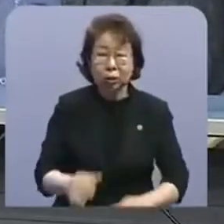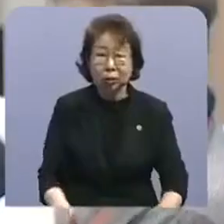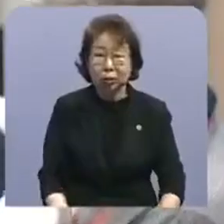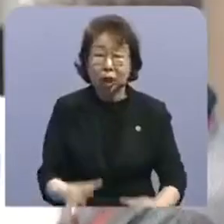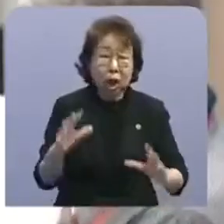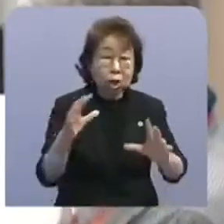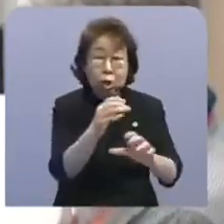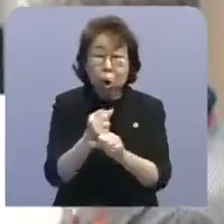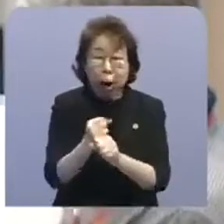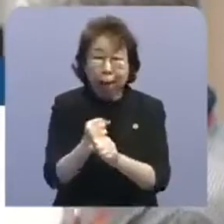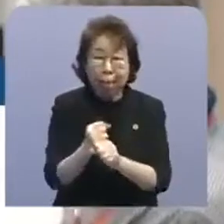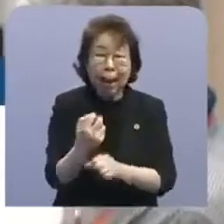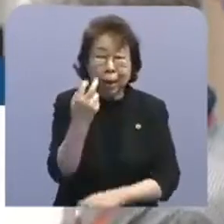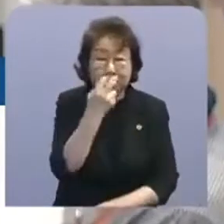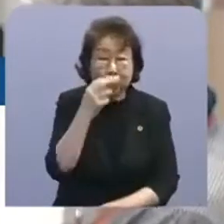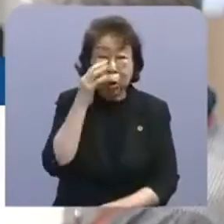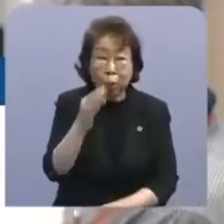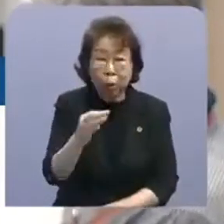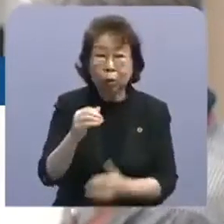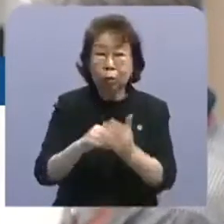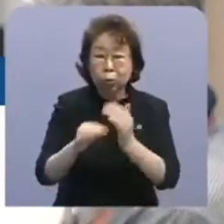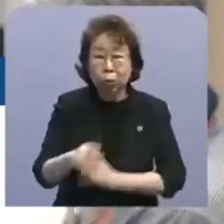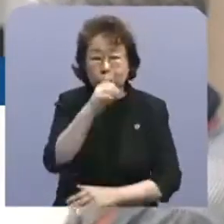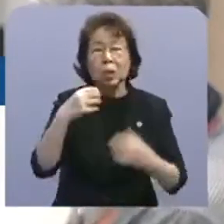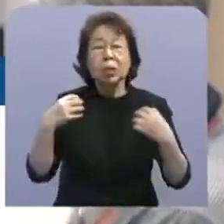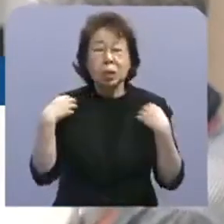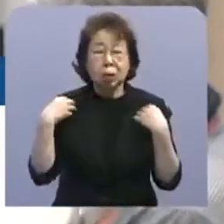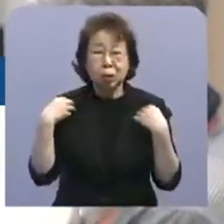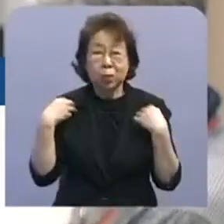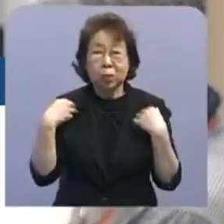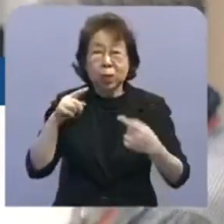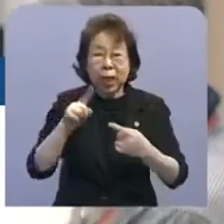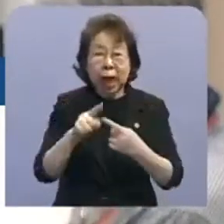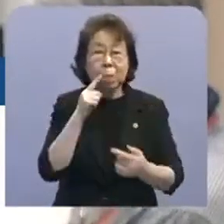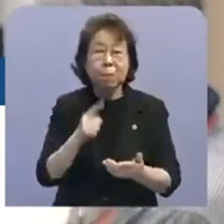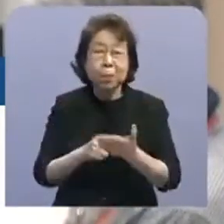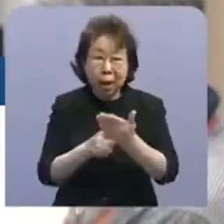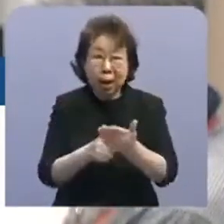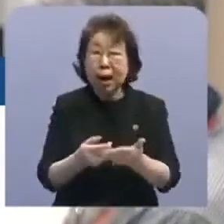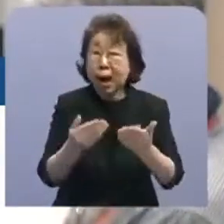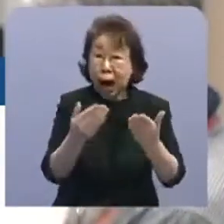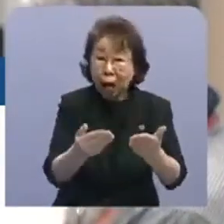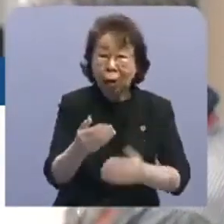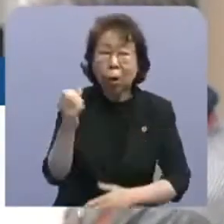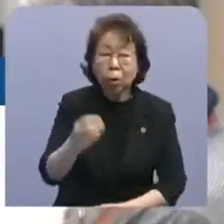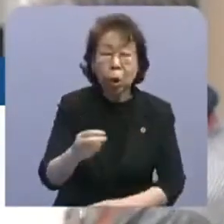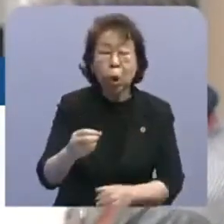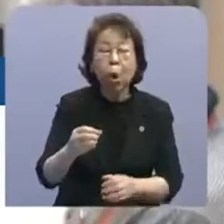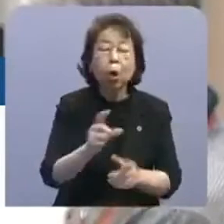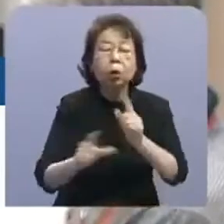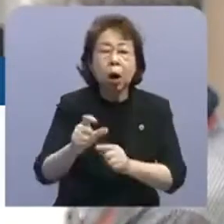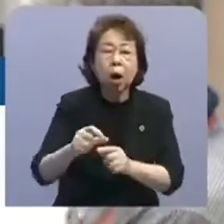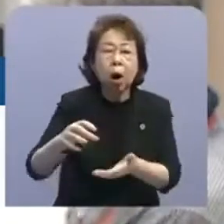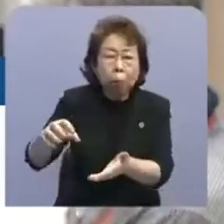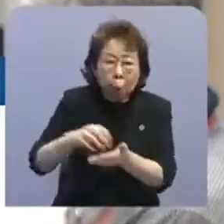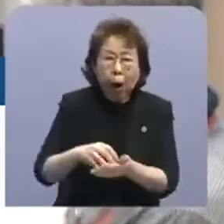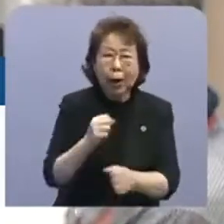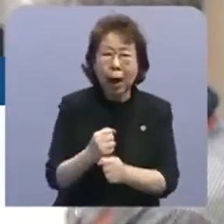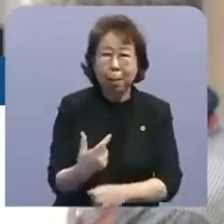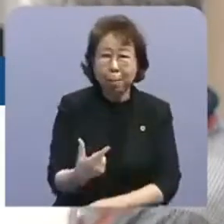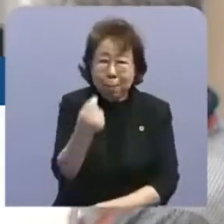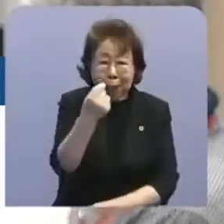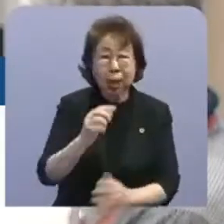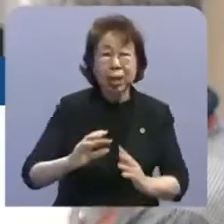종합적으로 검토해서 국토부에 대안을 제시하거나 거기에 대한 보완책을 제시해서 조속한